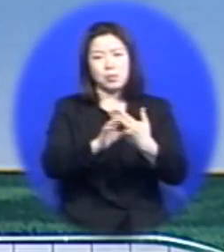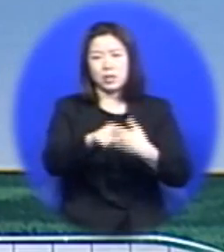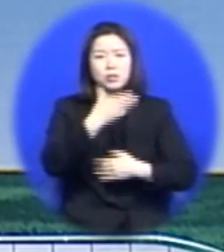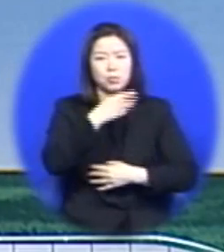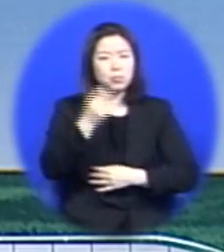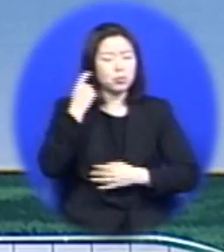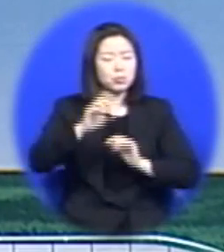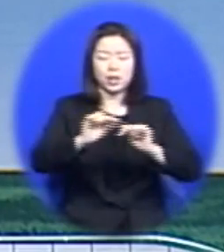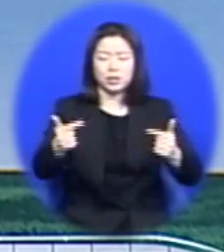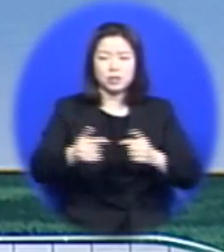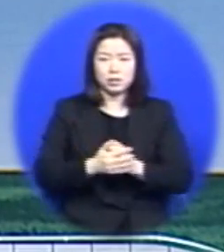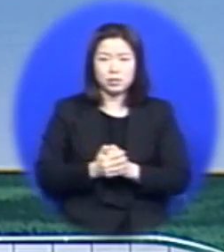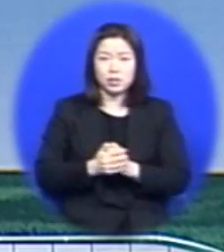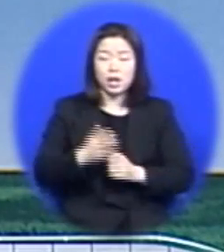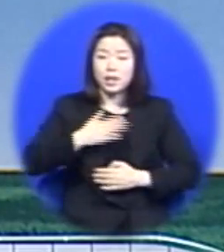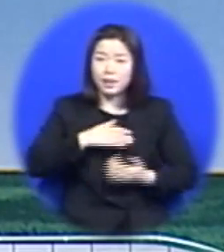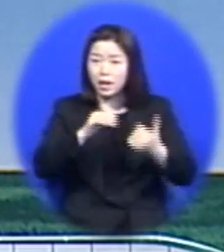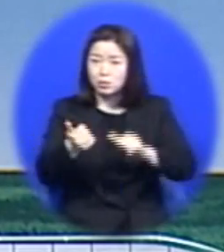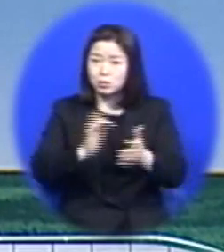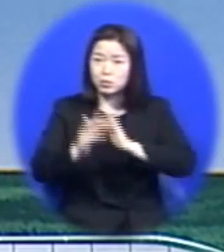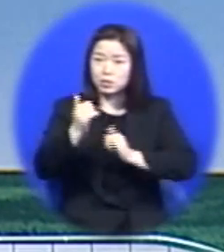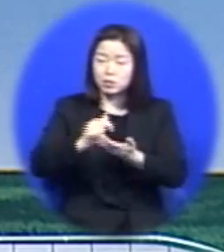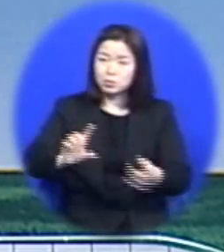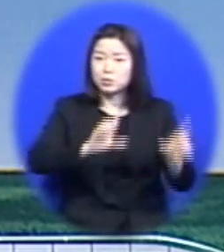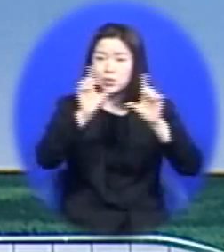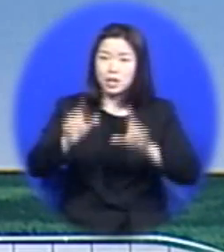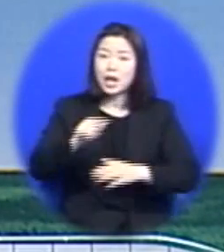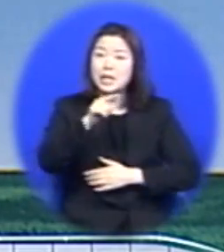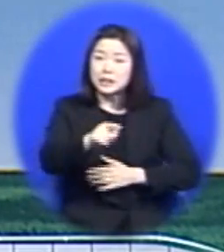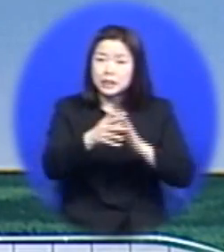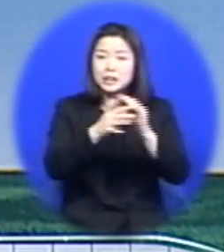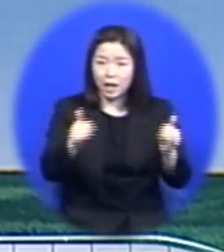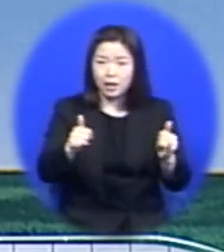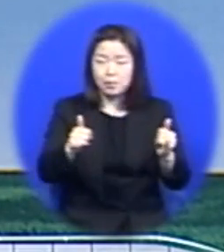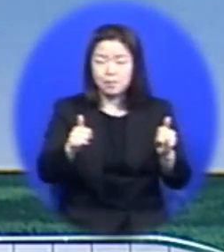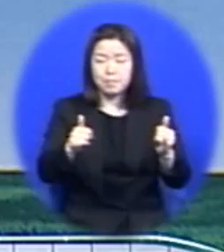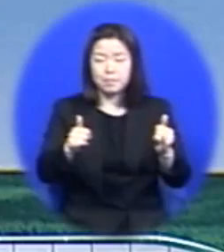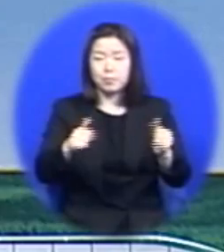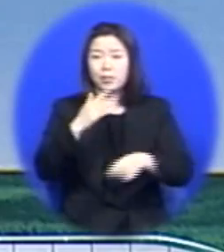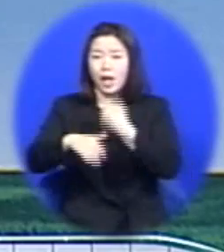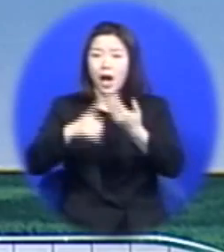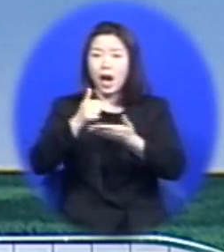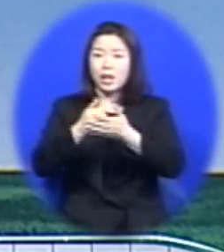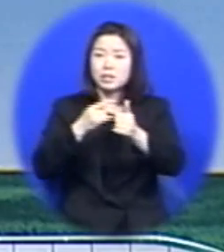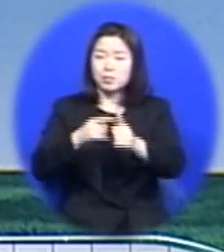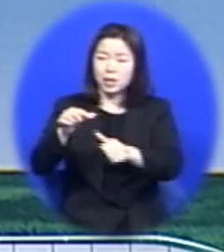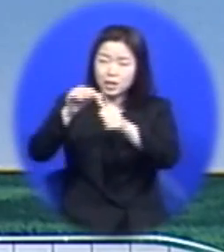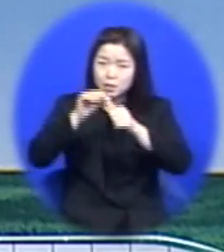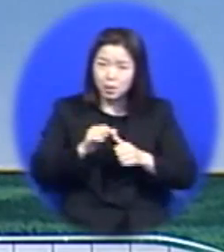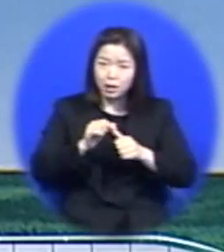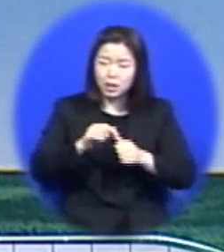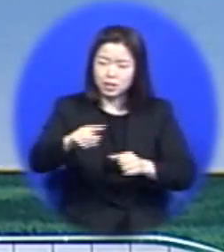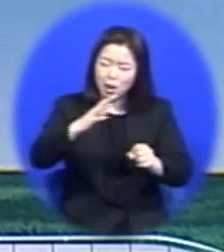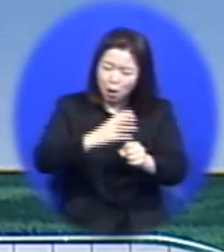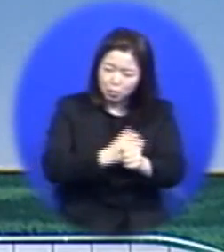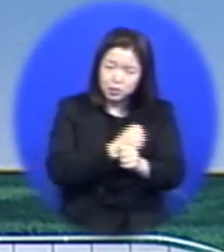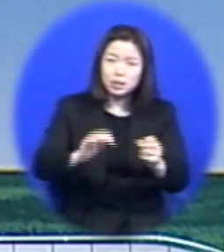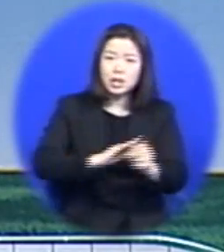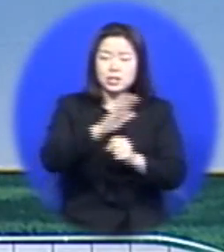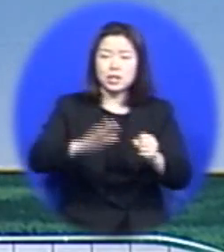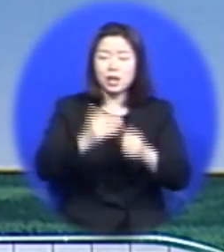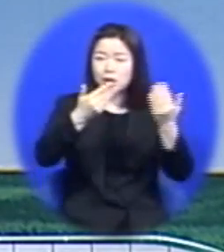아닙니다. 나는 죽고 예수로 사는 그 사람이 하나님에게 입양된 이 엄청난 사랑을